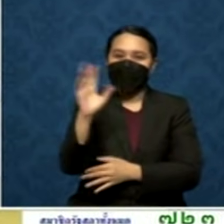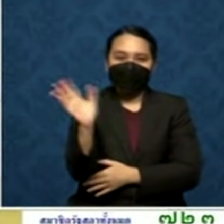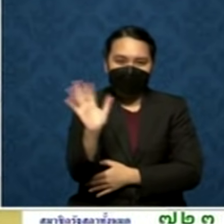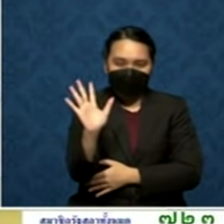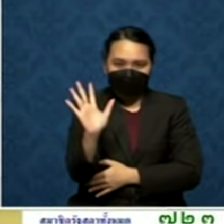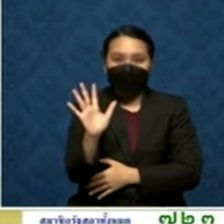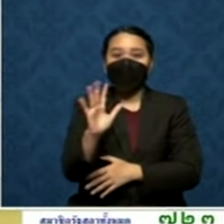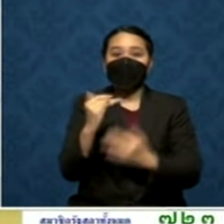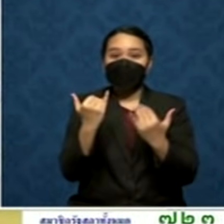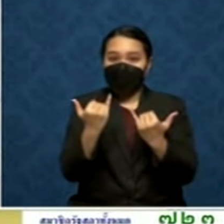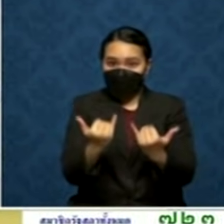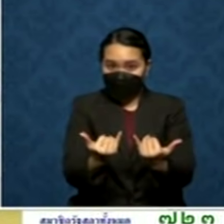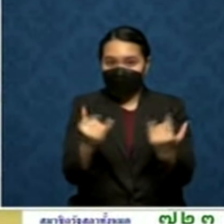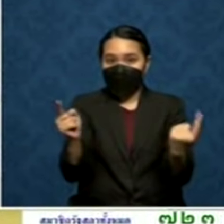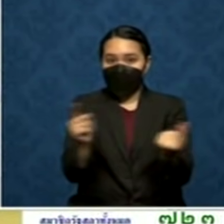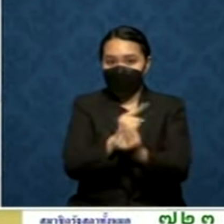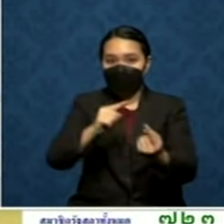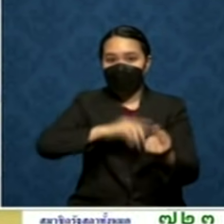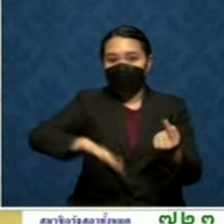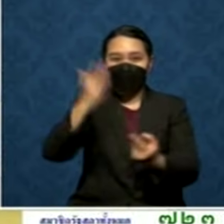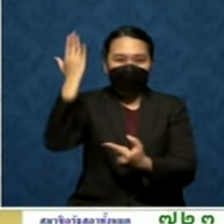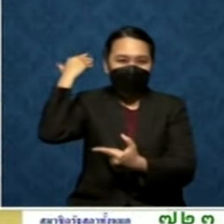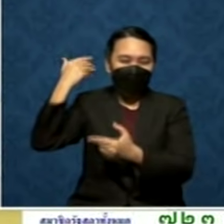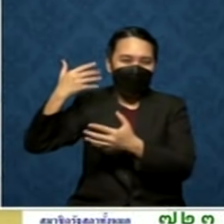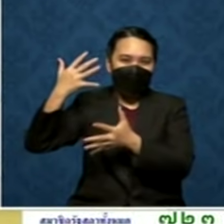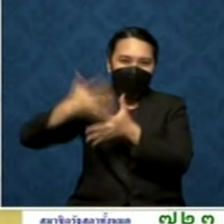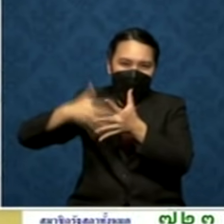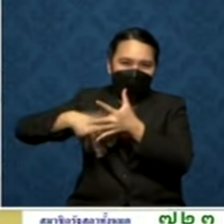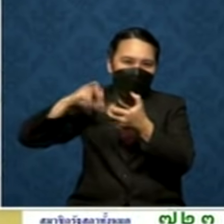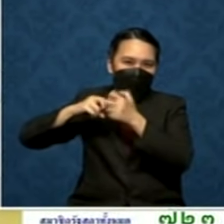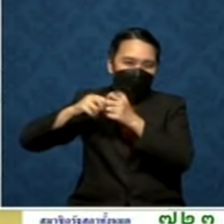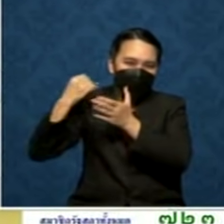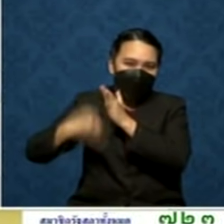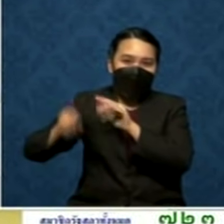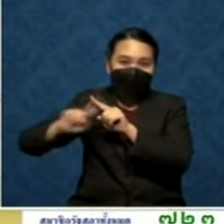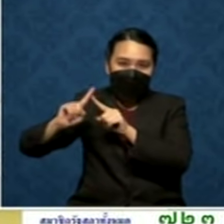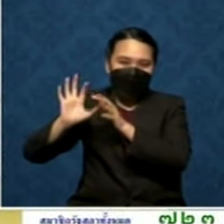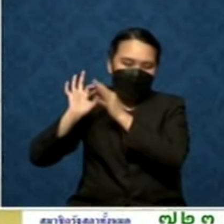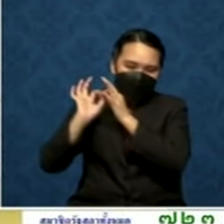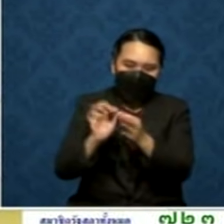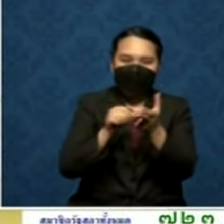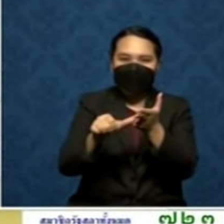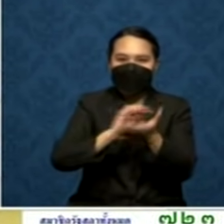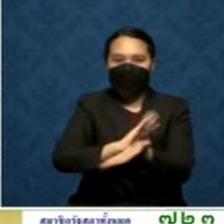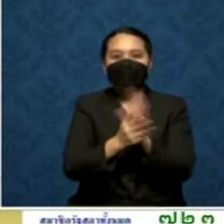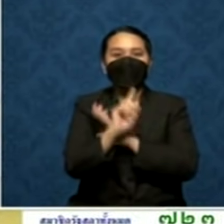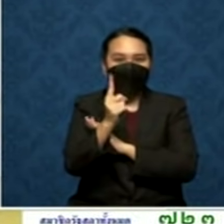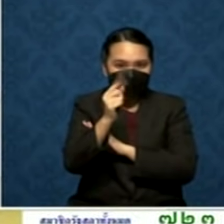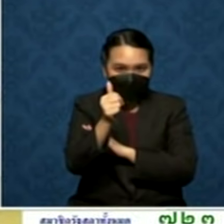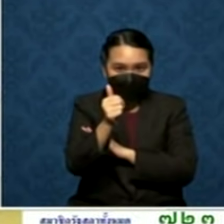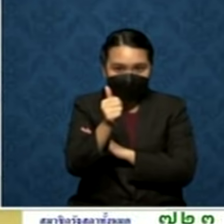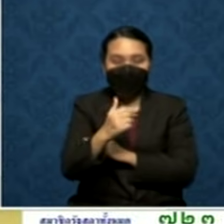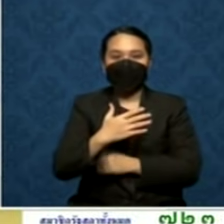คือสังคมที่สามารถเรียนรู้จักความผิดในอดีตได้แต่ก่อนที่ทุกอย่างจะสายเกินไปว่า